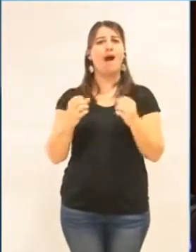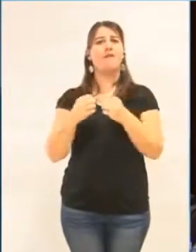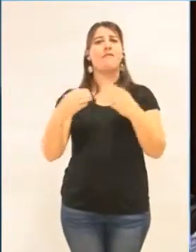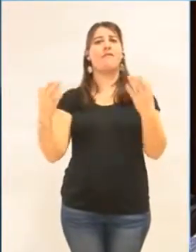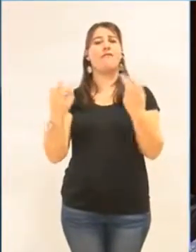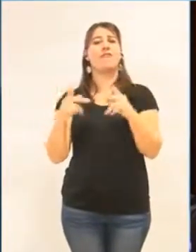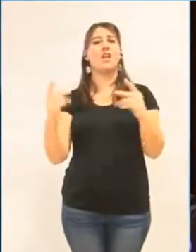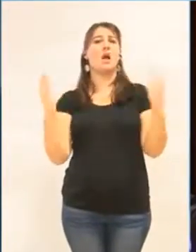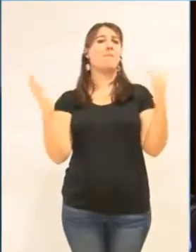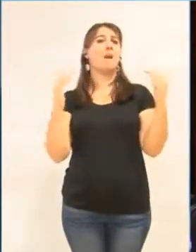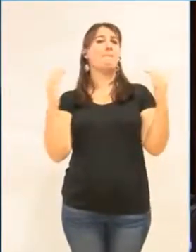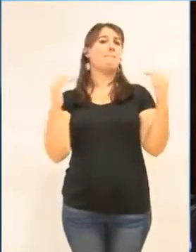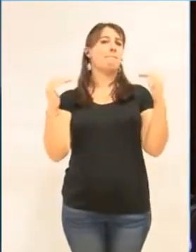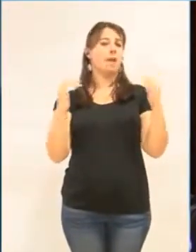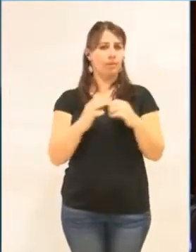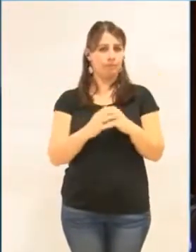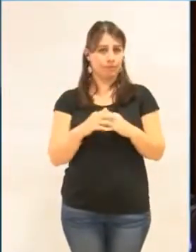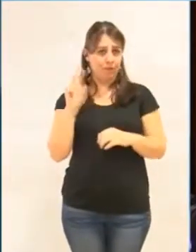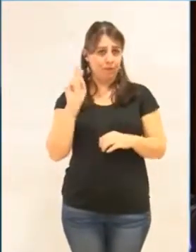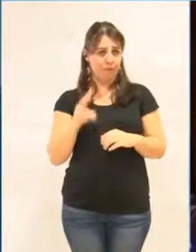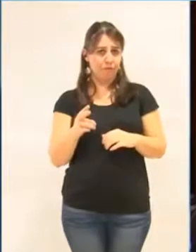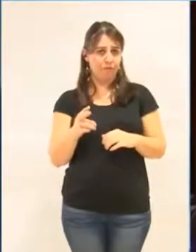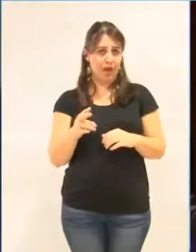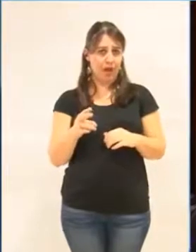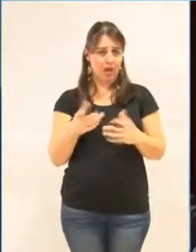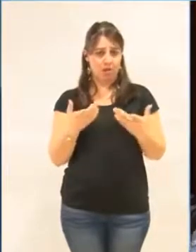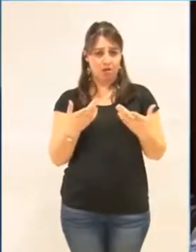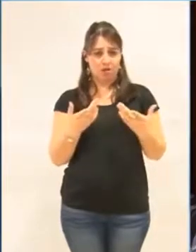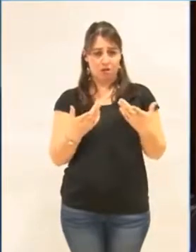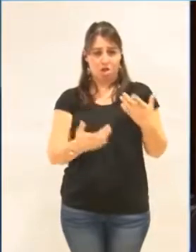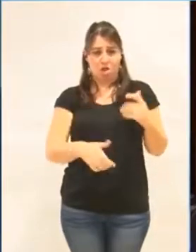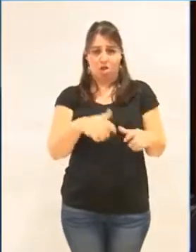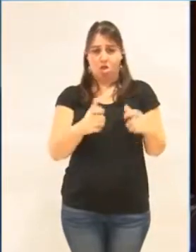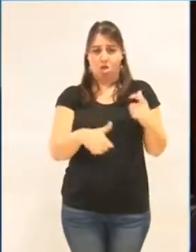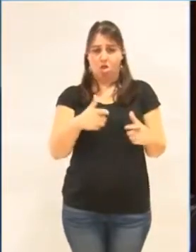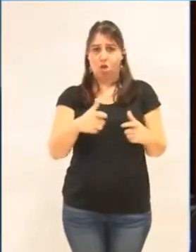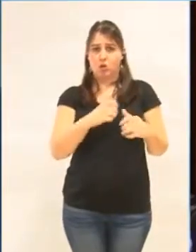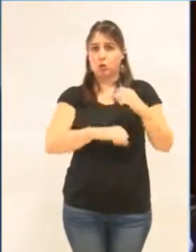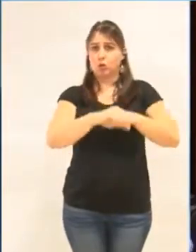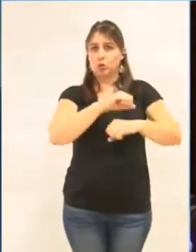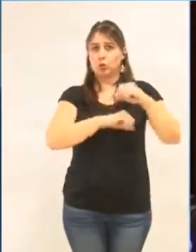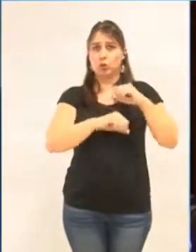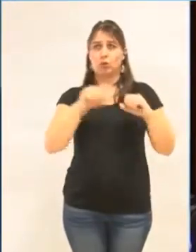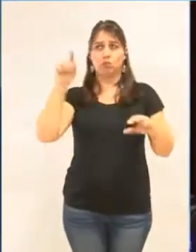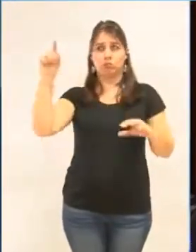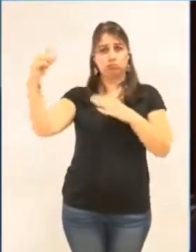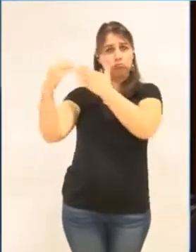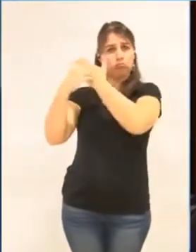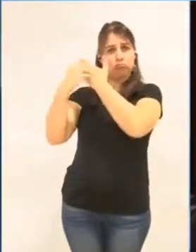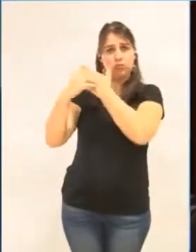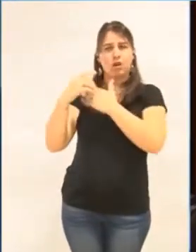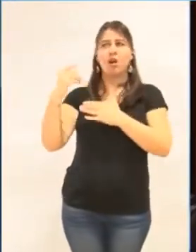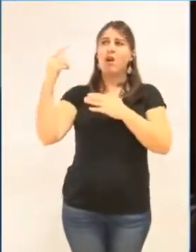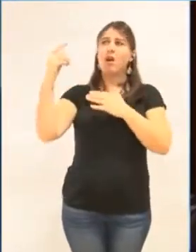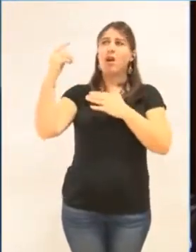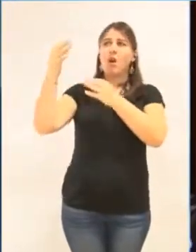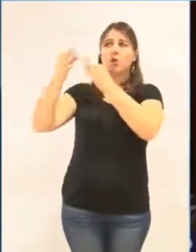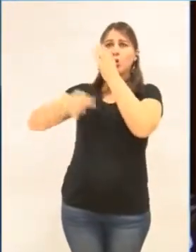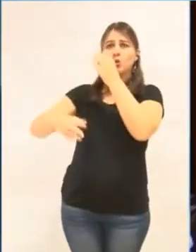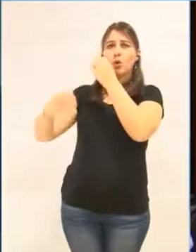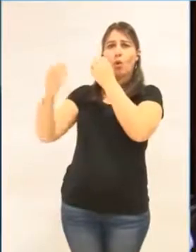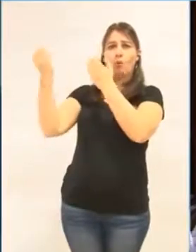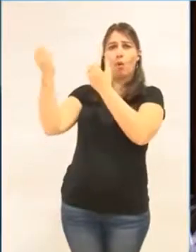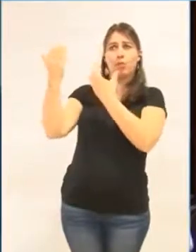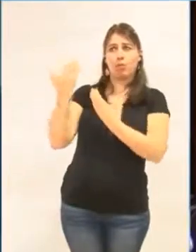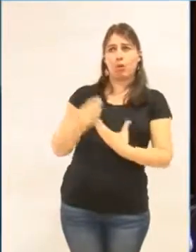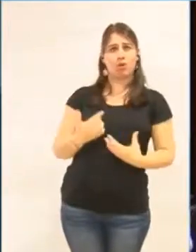voyons bien une faiblesse structurelle que la Chambre évoque. Je ne dis pas que je suis d'accord sur toutes les solutions qu'elle préconise, en